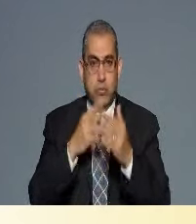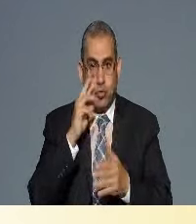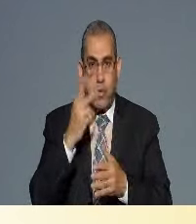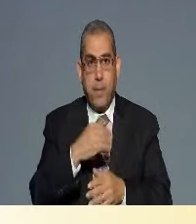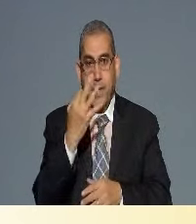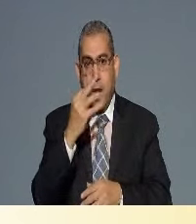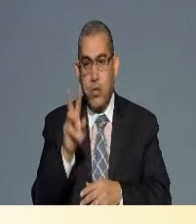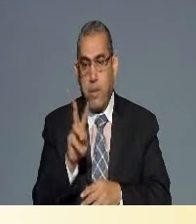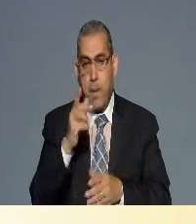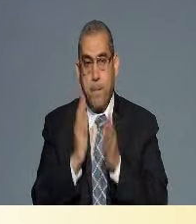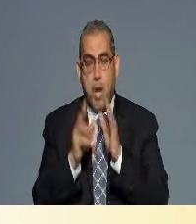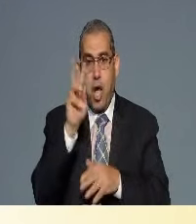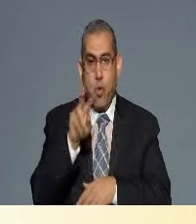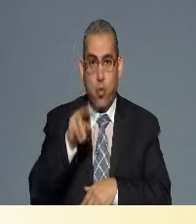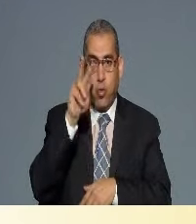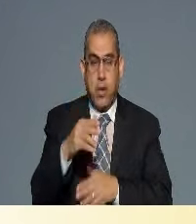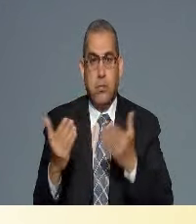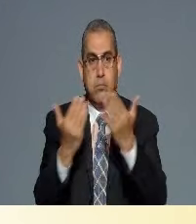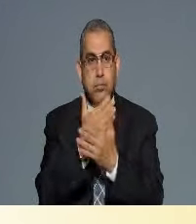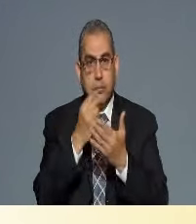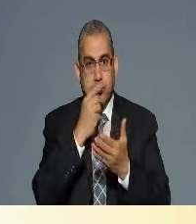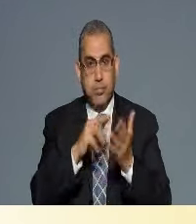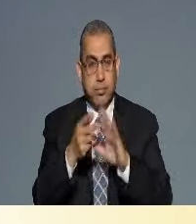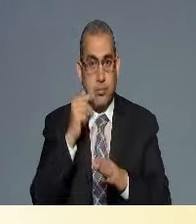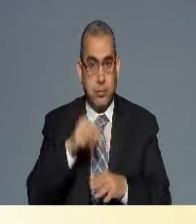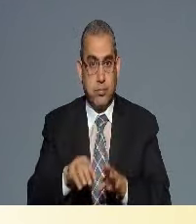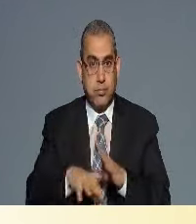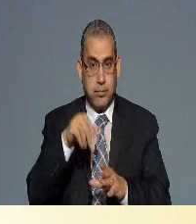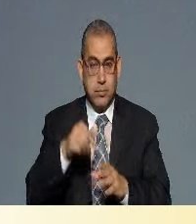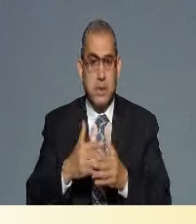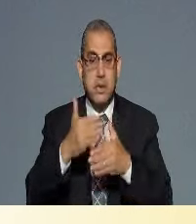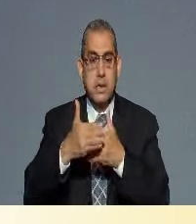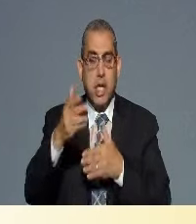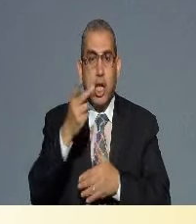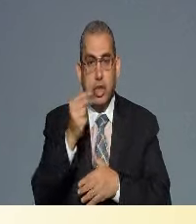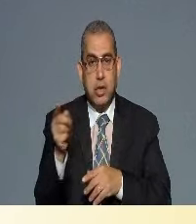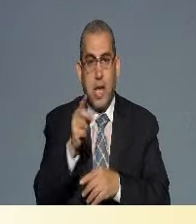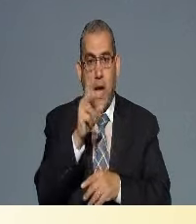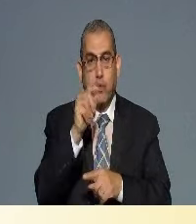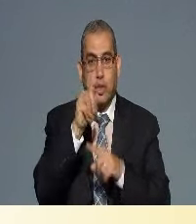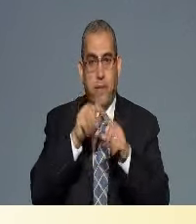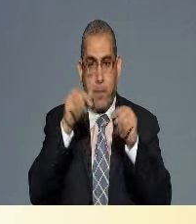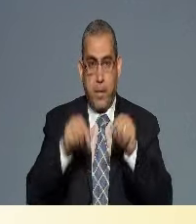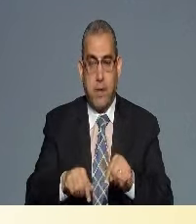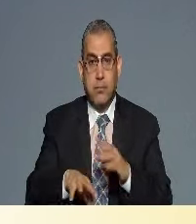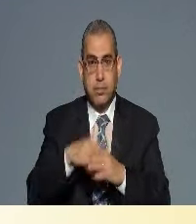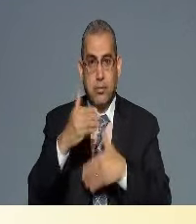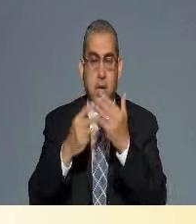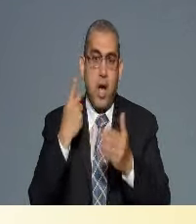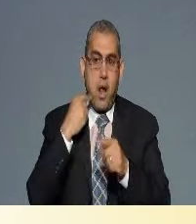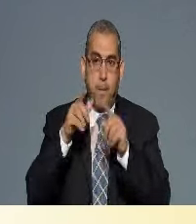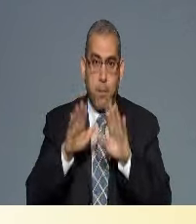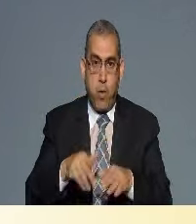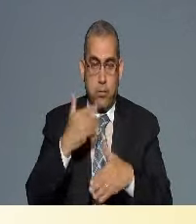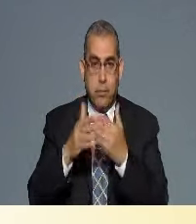10 مليار دولار احلال واردات، بنتكلم عن زياده من 20 ل 25% عن الرقم الحالي